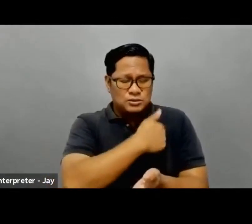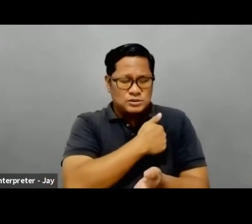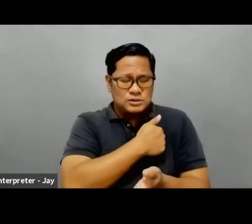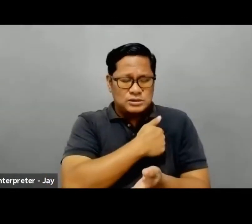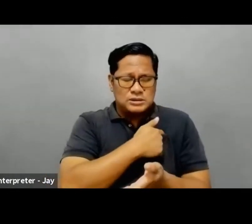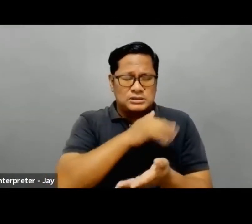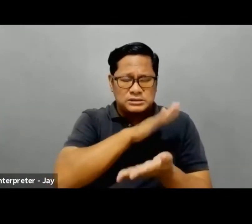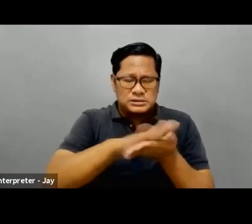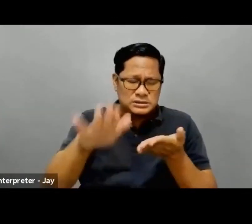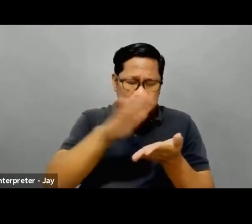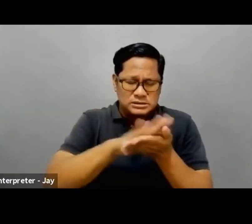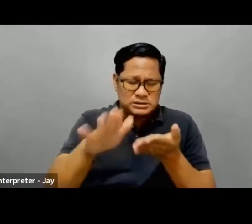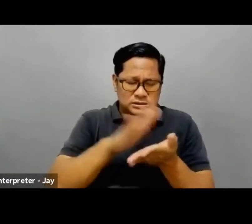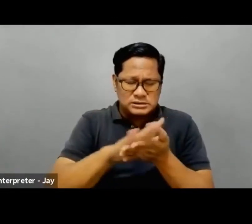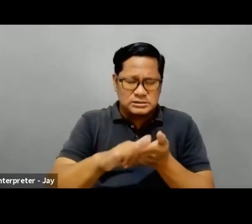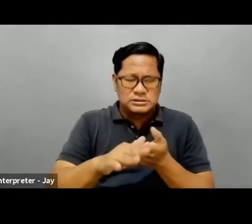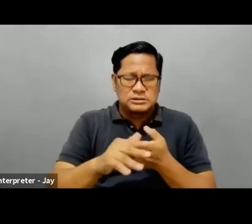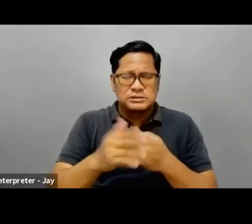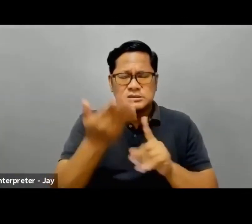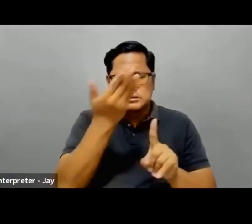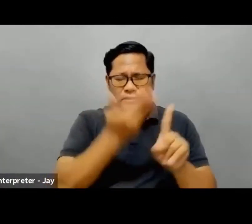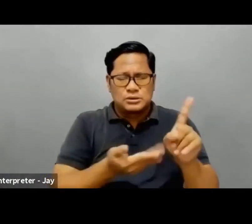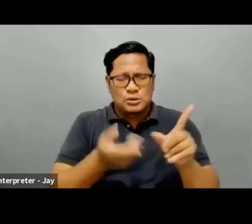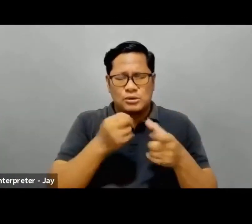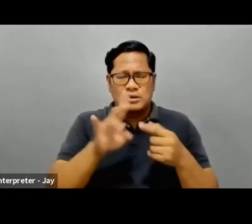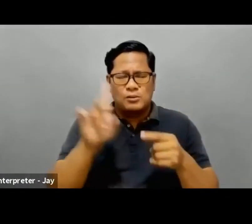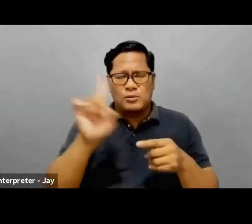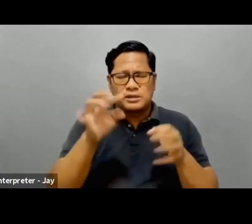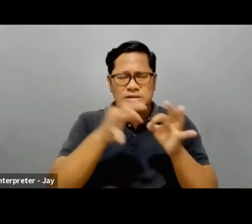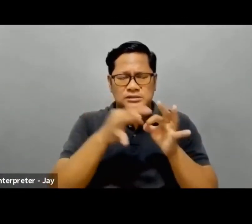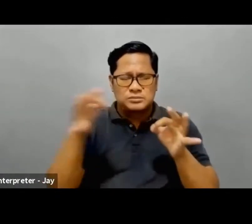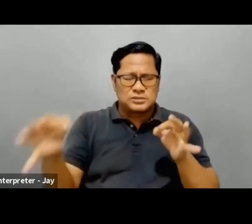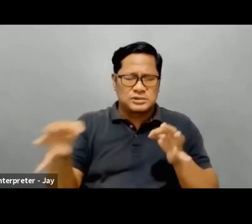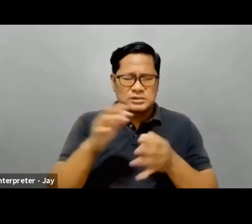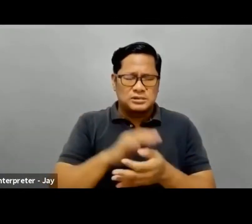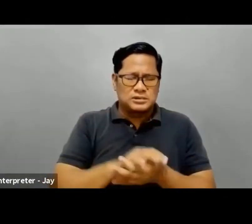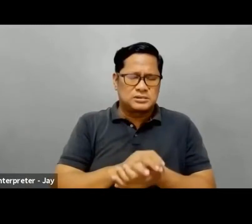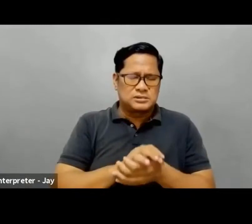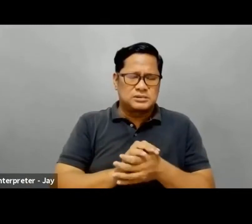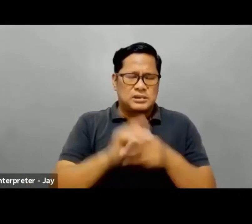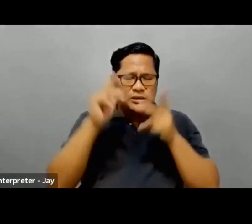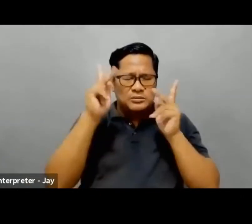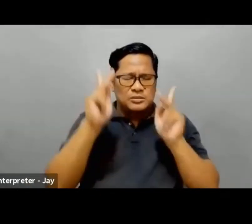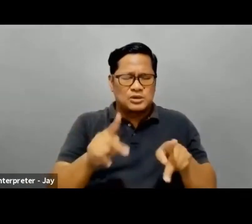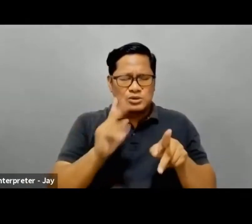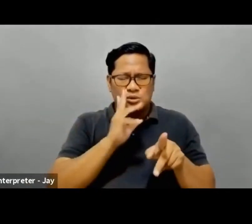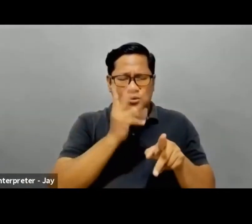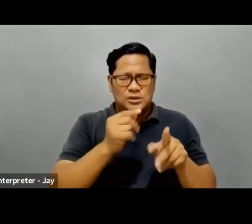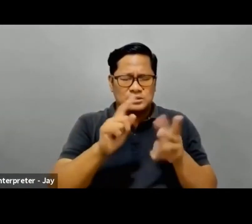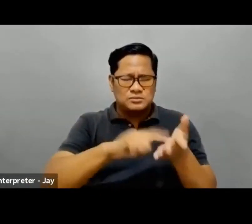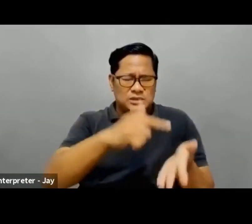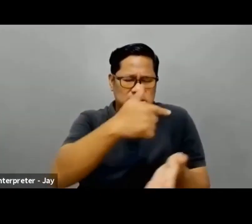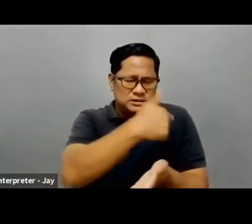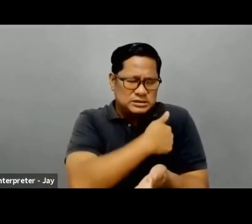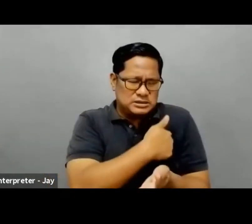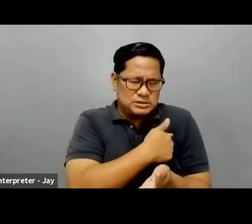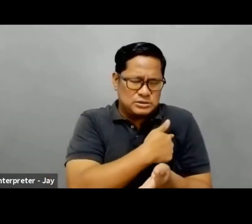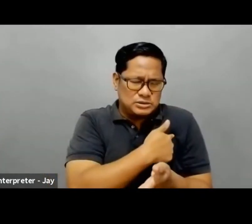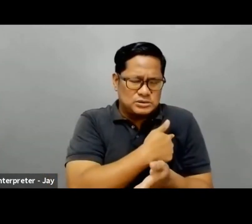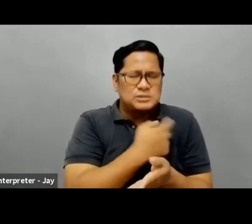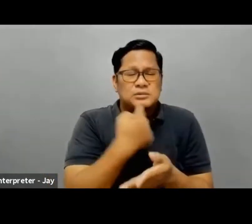sterilize somebody and to what extent a person who has been vaccinated